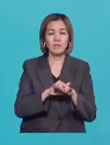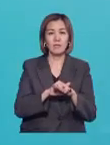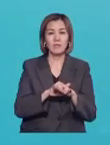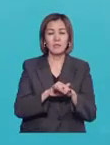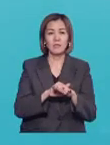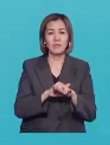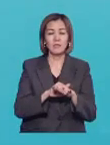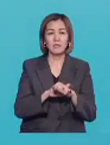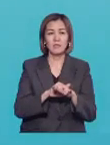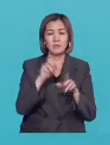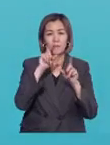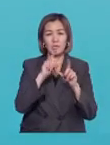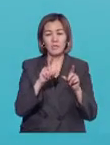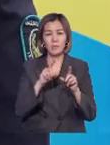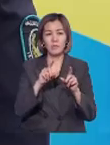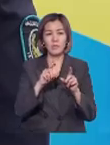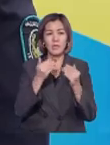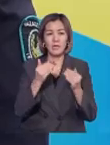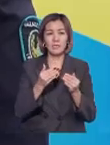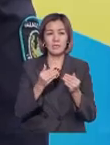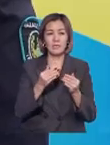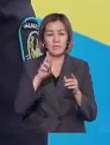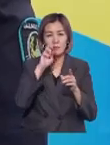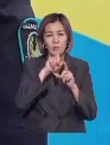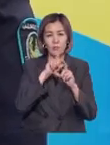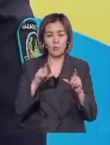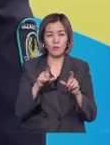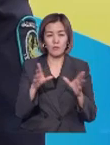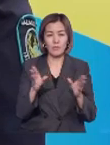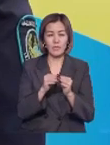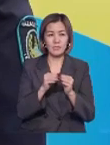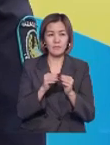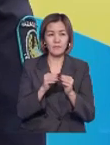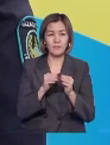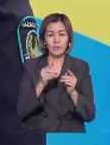қабылдау тарату мекемесіне орналастырып, мүдделі мемлекеттік органдармен бірге